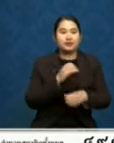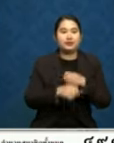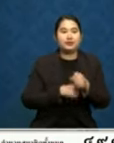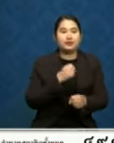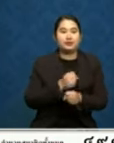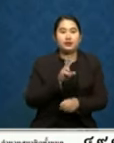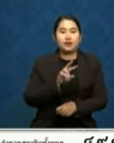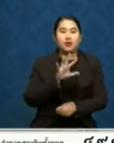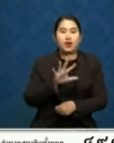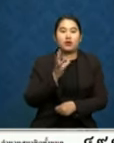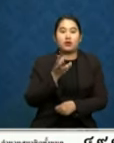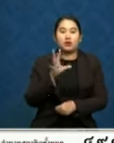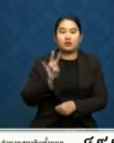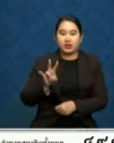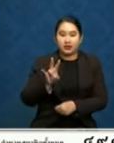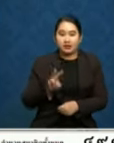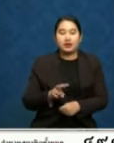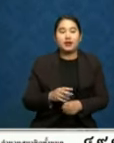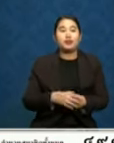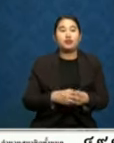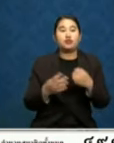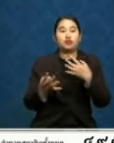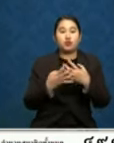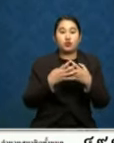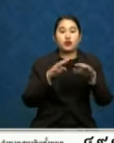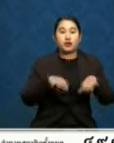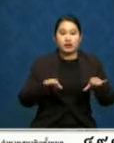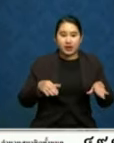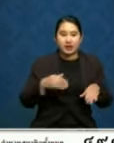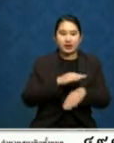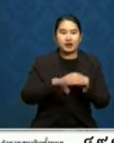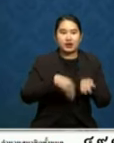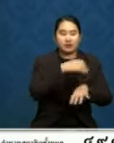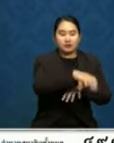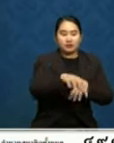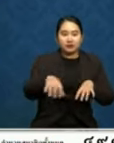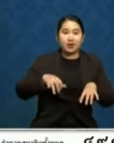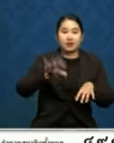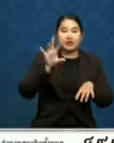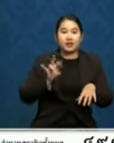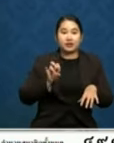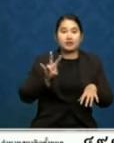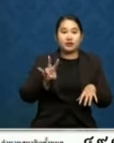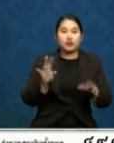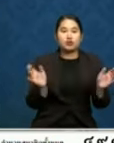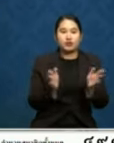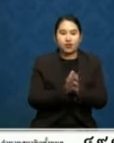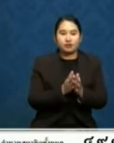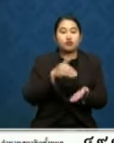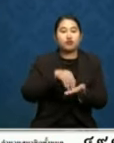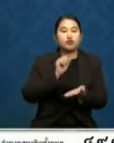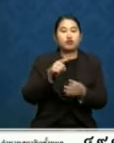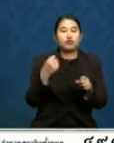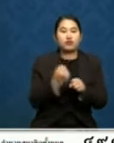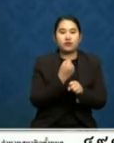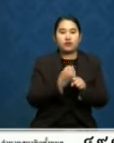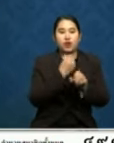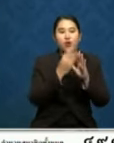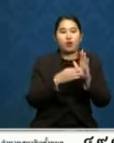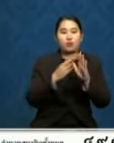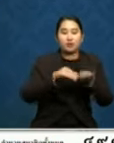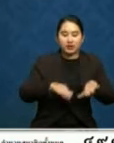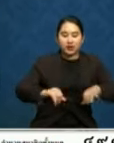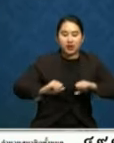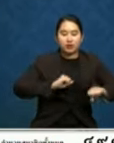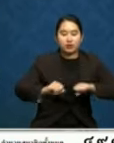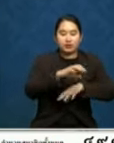2567เนี่ยสถานพินิจนะคะมีทั้งหมด77แห่ง รวมกับศูนย์ฝึกอบรมเด็กและเยาวชนนะคะ